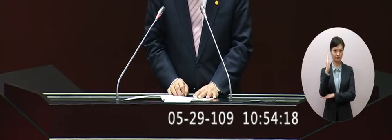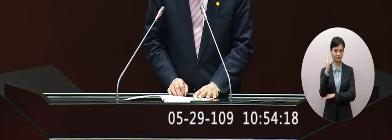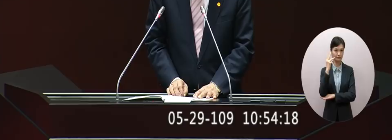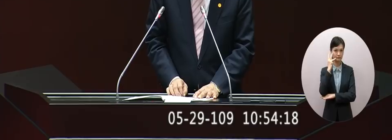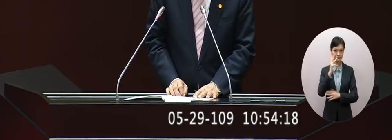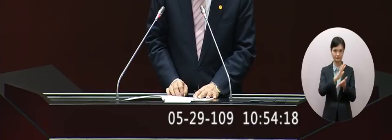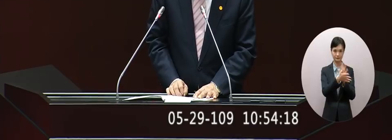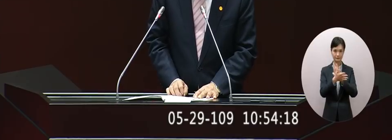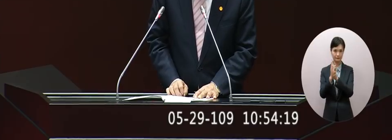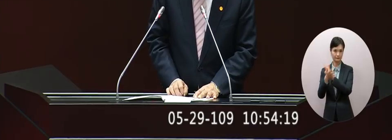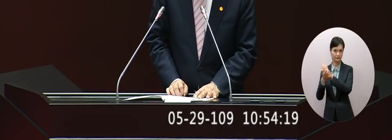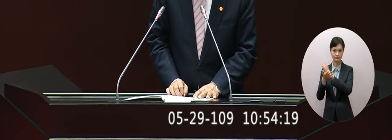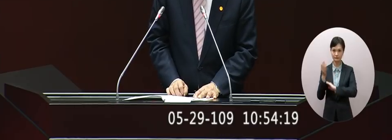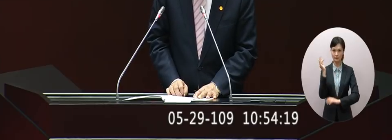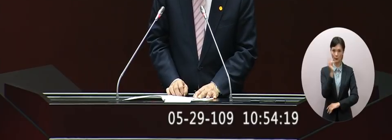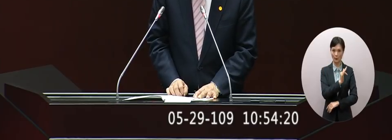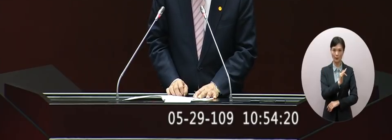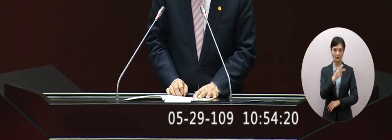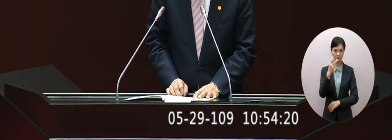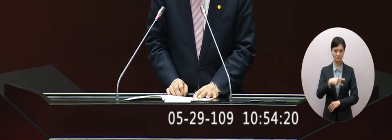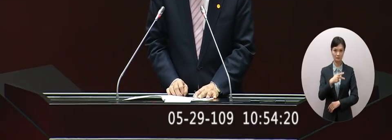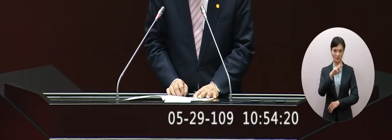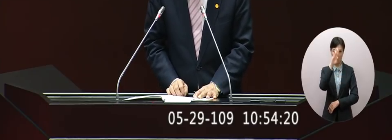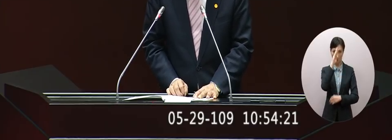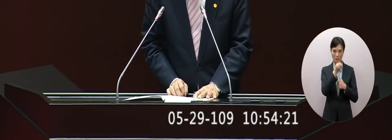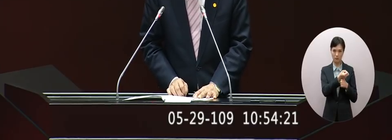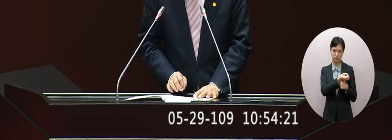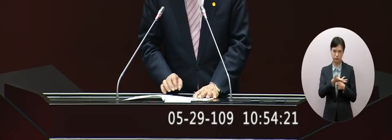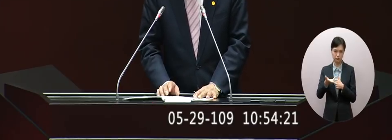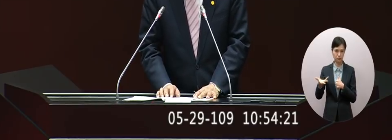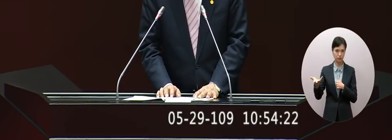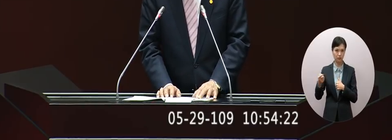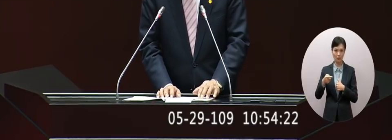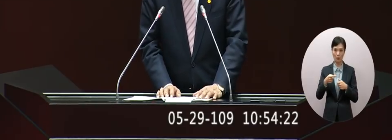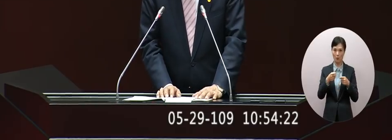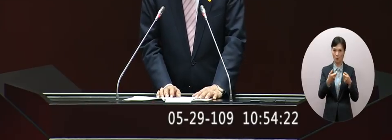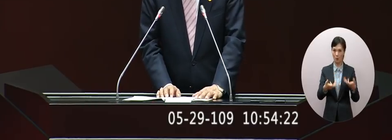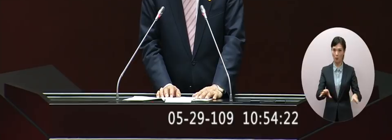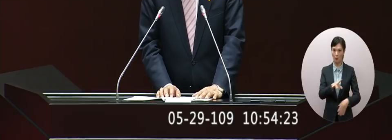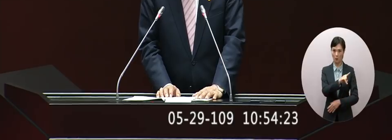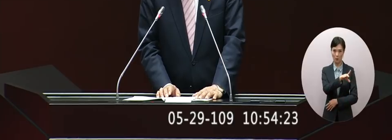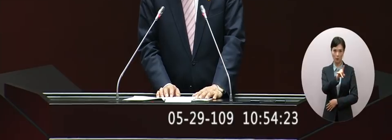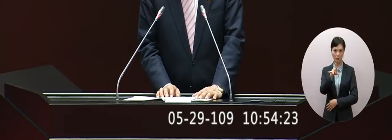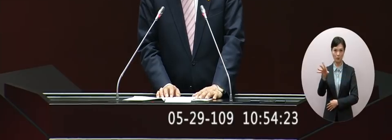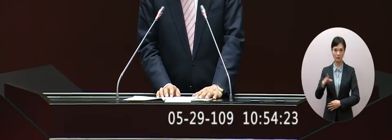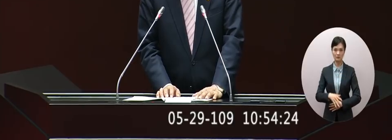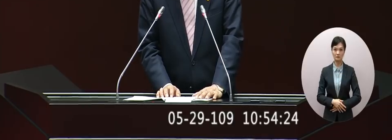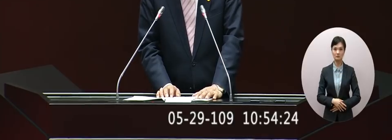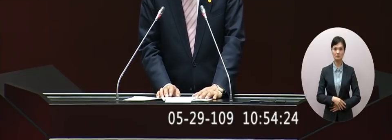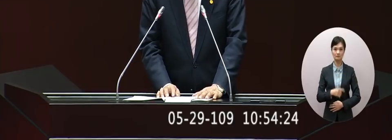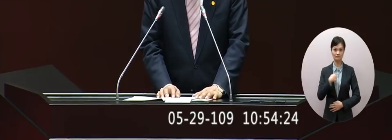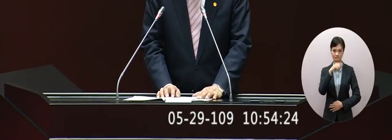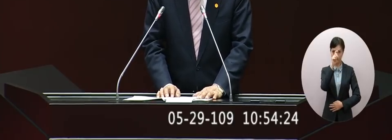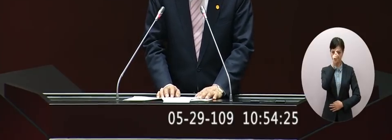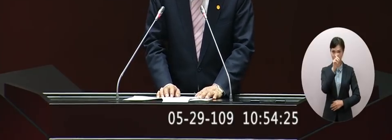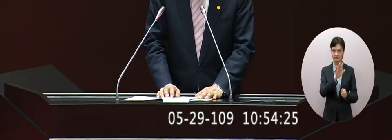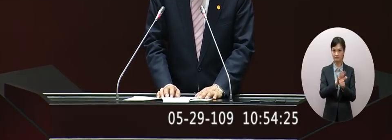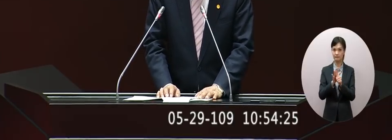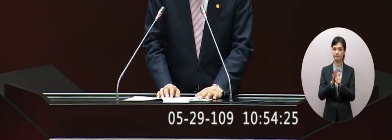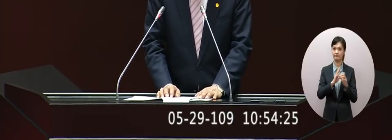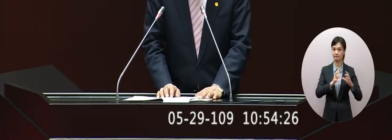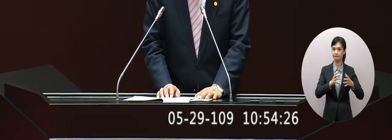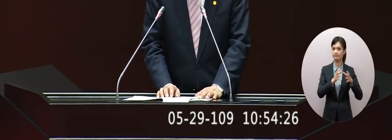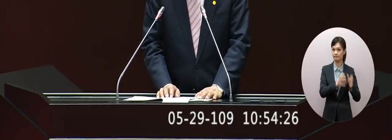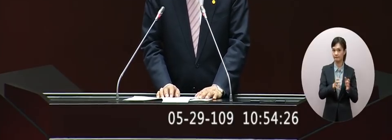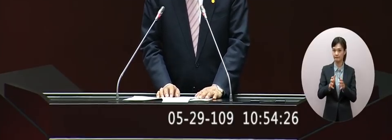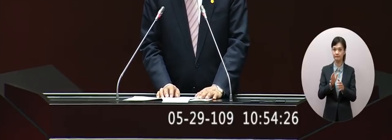万变，疫情无孔不入。为建设我们的国家，保护我